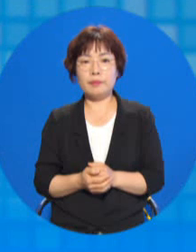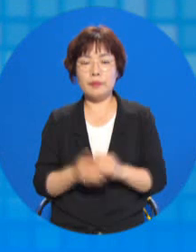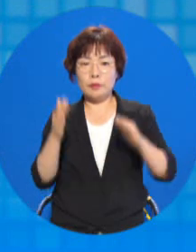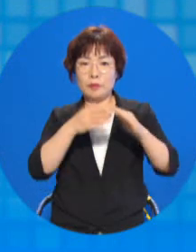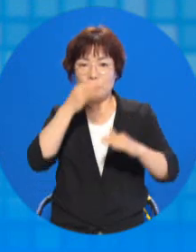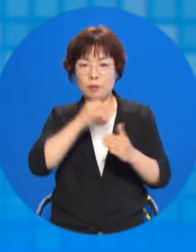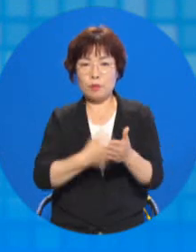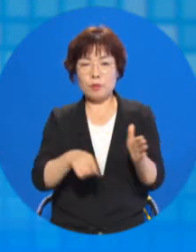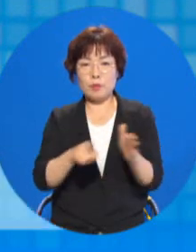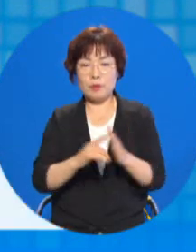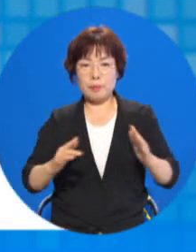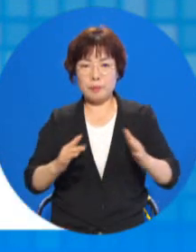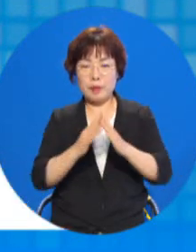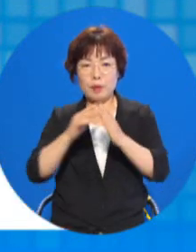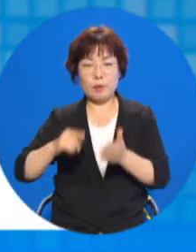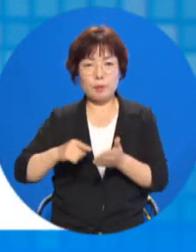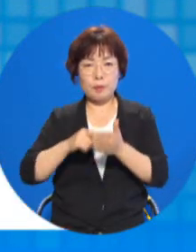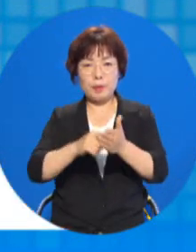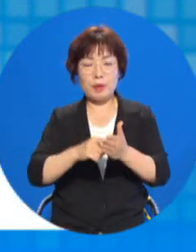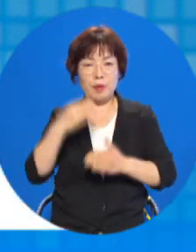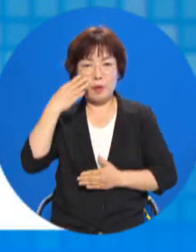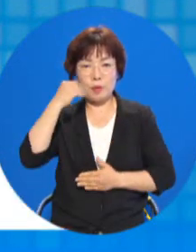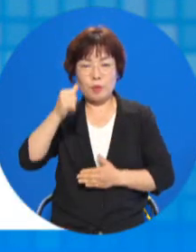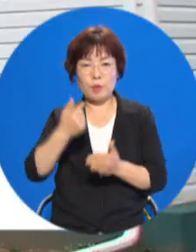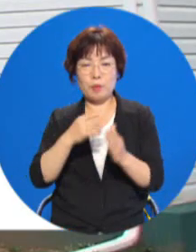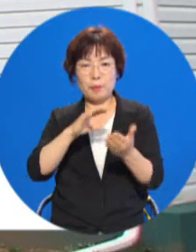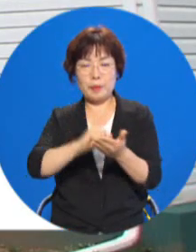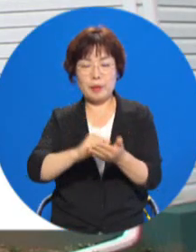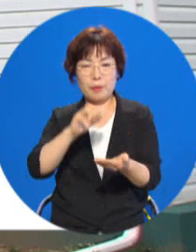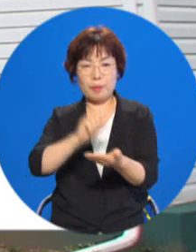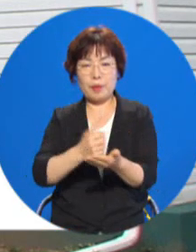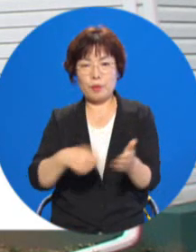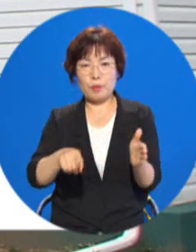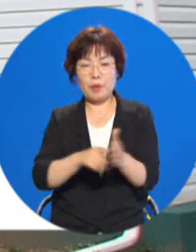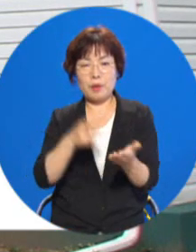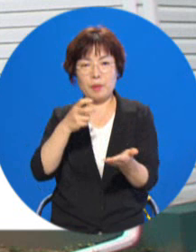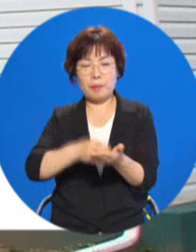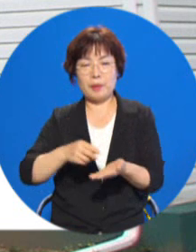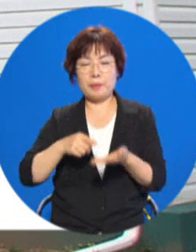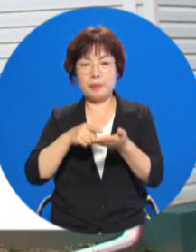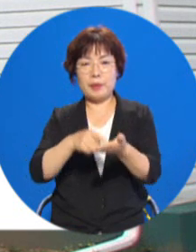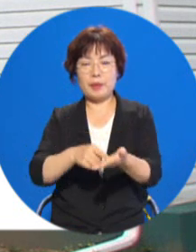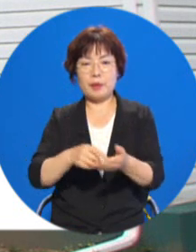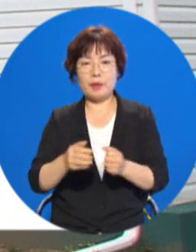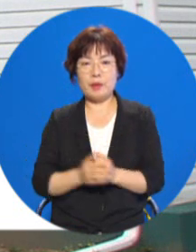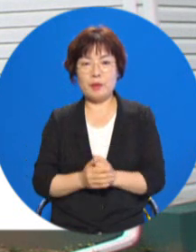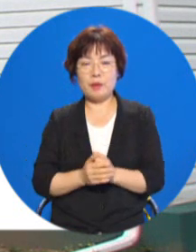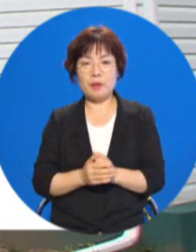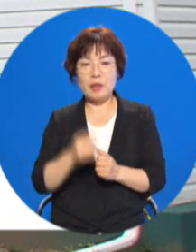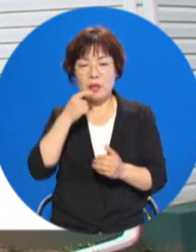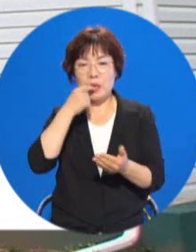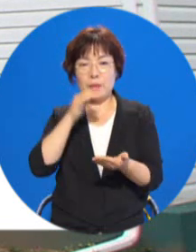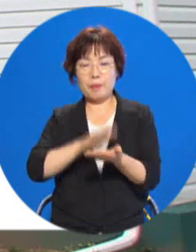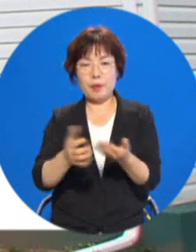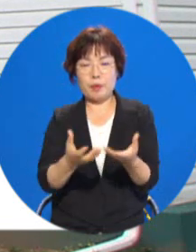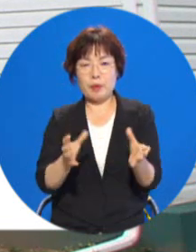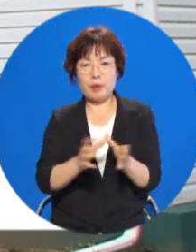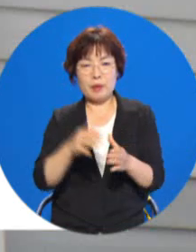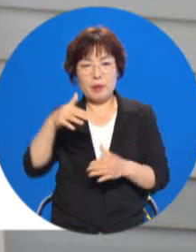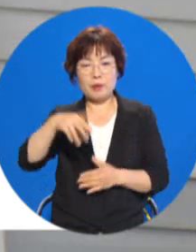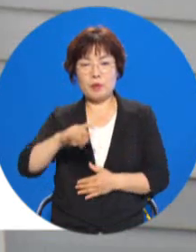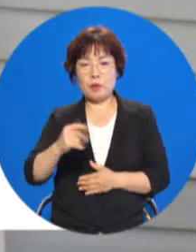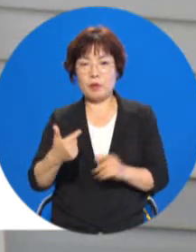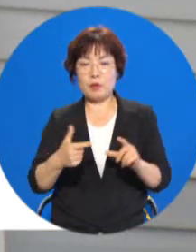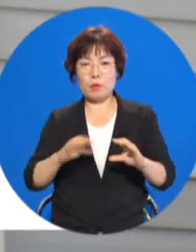공익을 위해 건설 사업이 추진될 경우 원활하게 부지를 확보할 수 있도록 하는 법안이 발의됐습니다. 민주평화당 정인화 의원 등